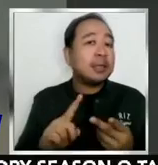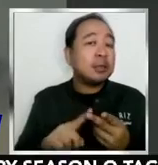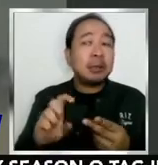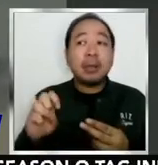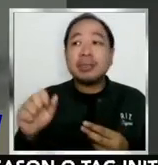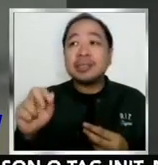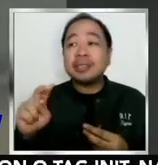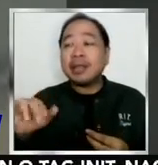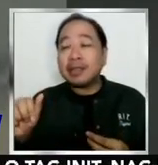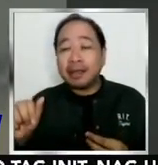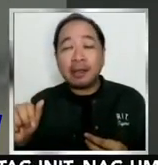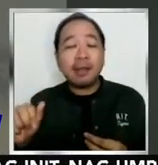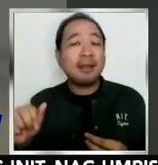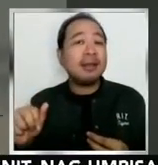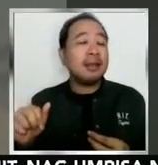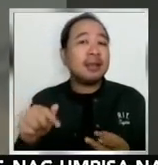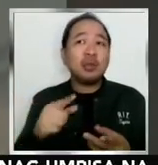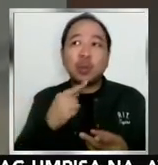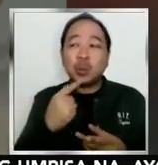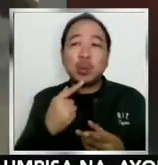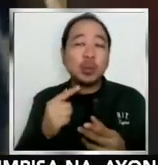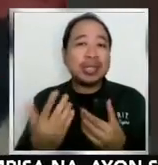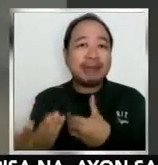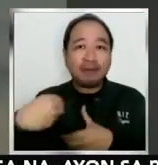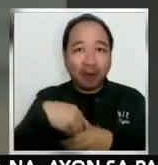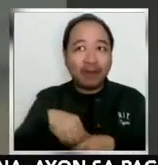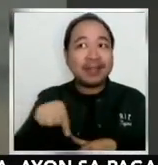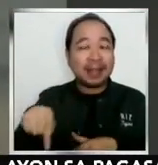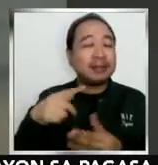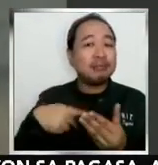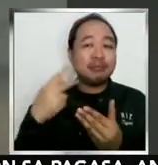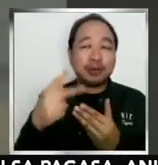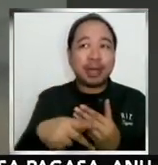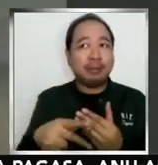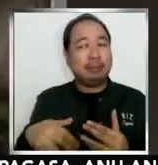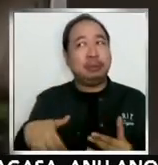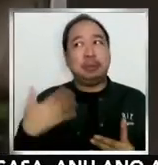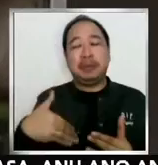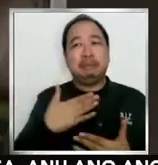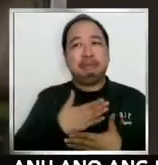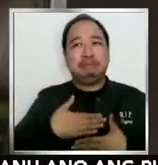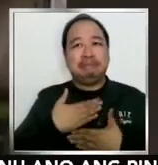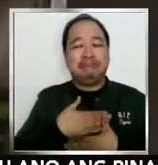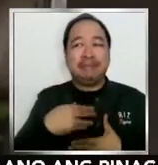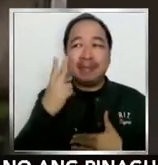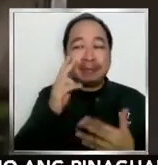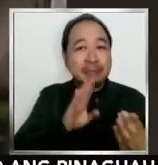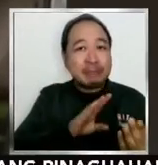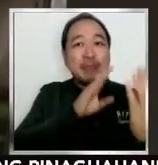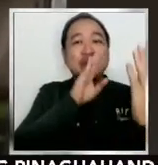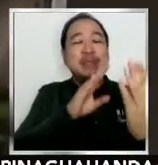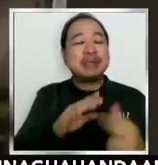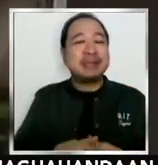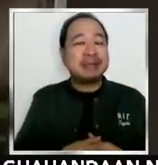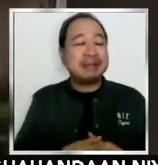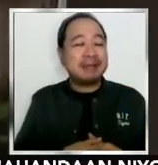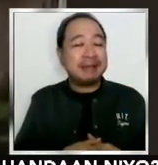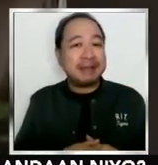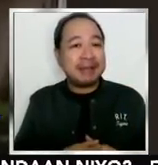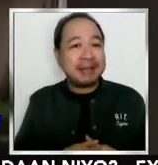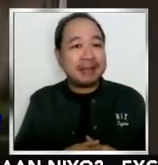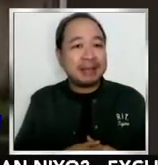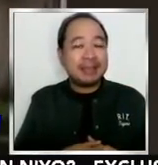Lopez, mga cast ng mga lihim ni Orduha. Para makita namin sa personal. So happy. Ang init po ng pagtanggap nila